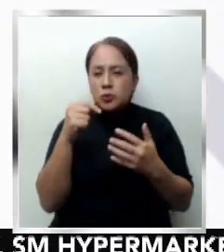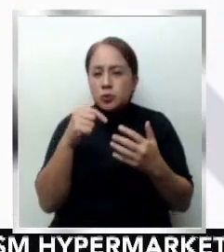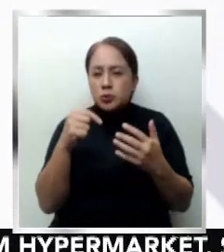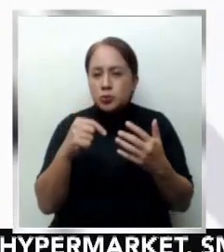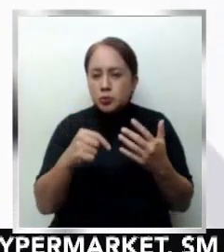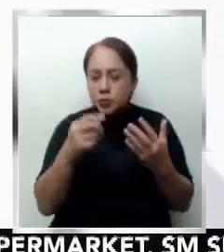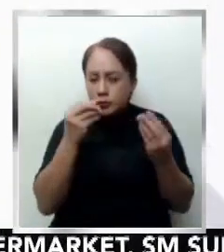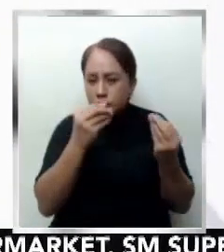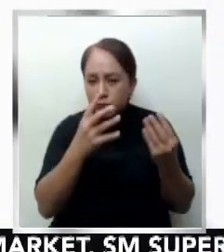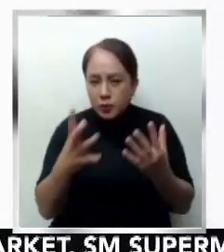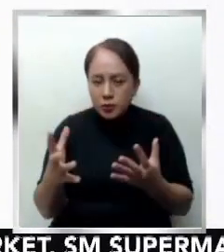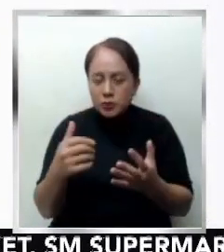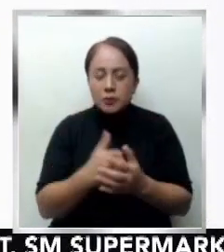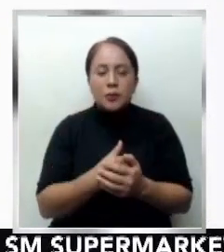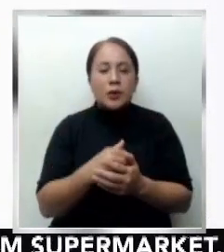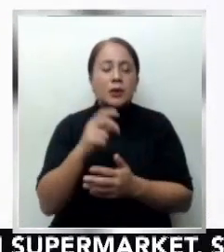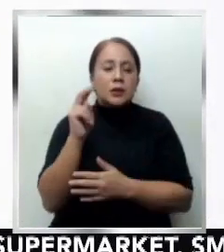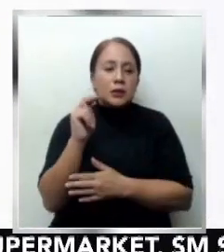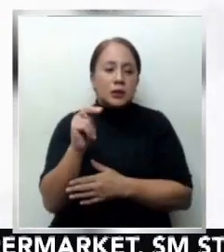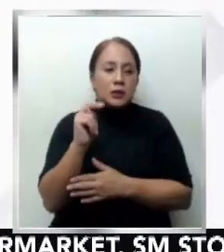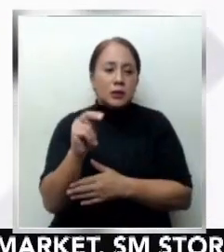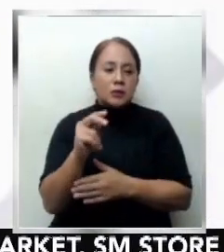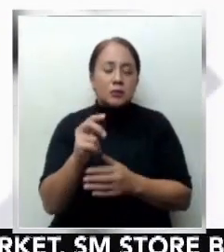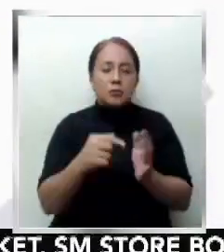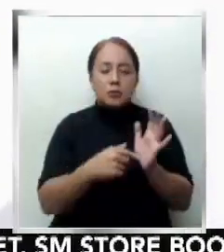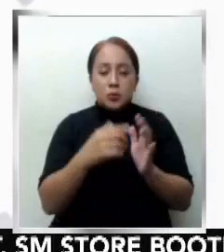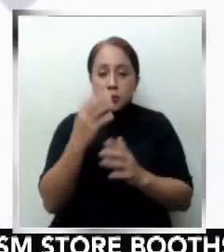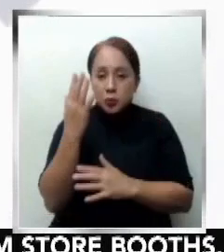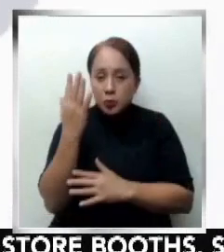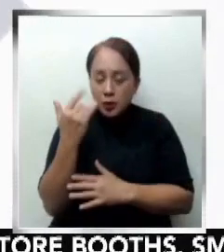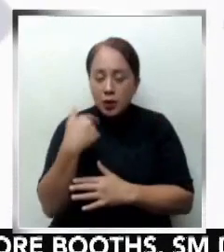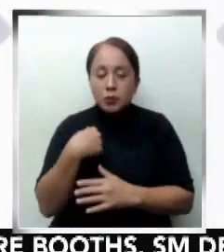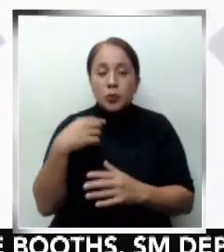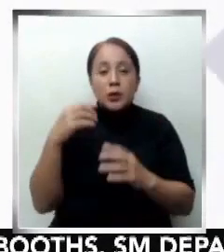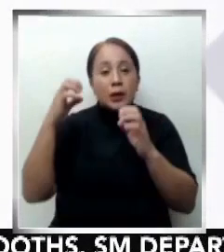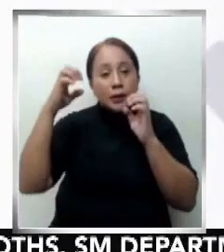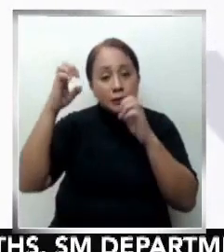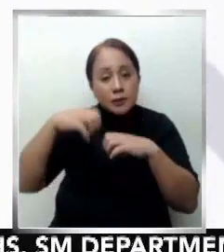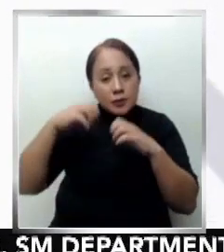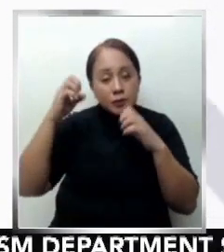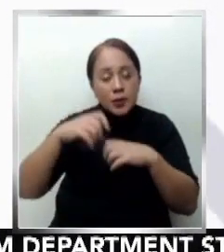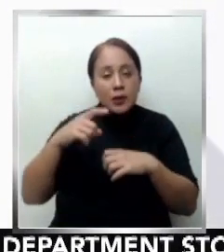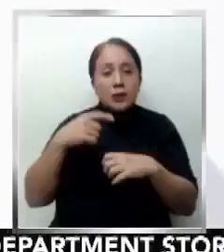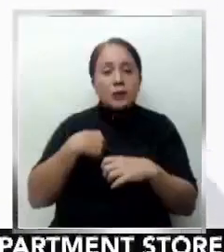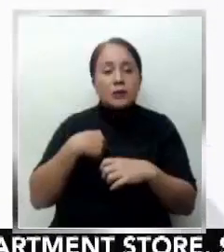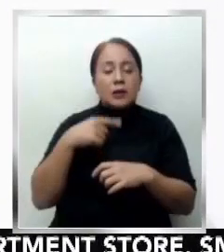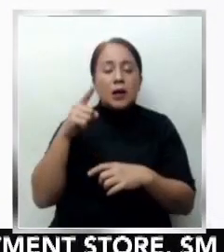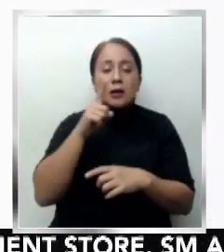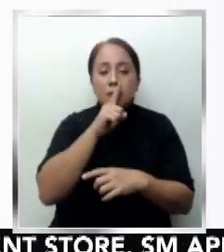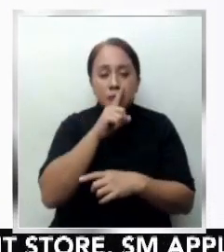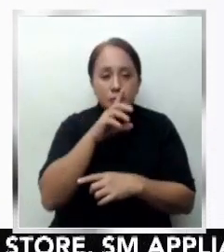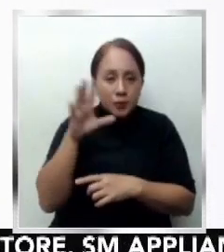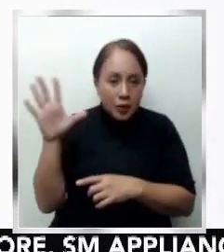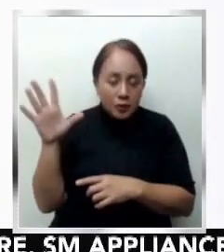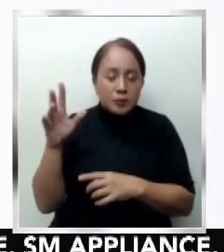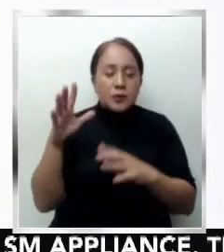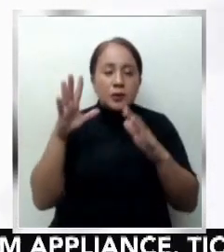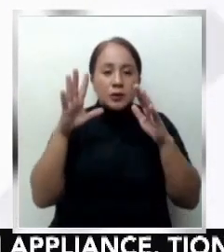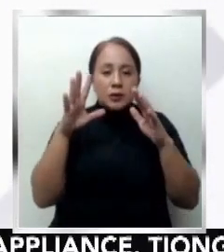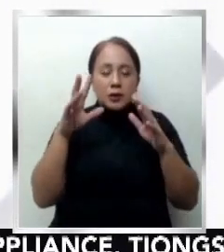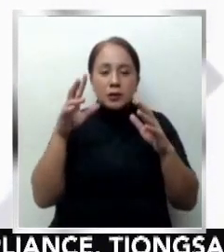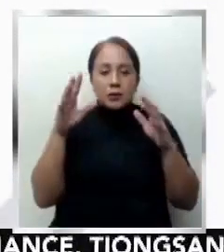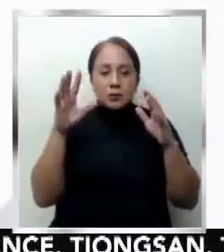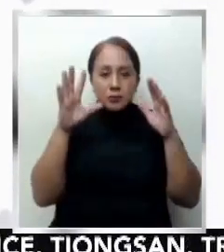Ba't kailangan pang mag-register? Dahil ang inaasahan po namin is yung itinangako ng hari kay TPDM